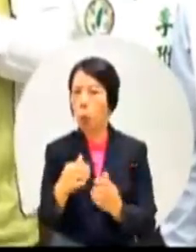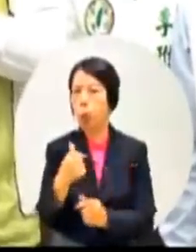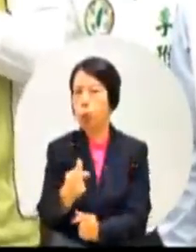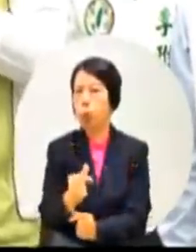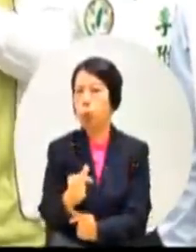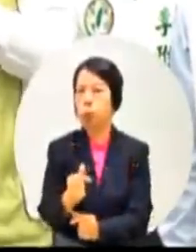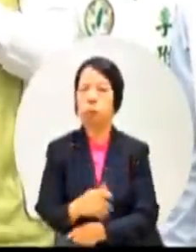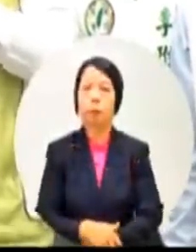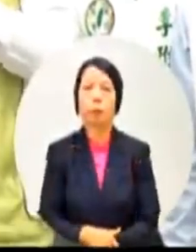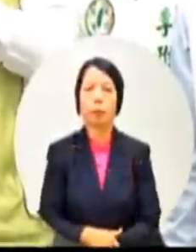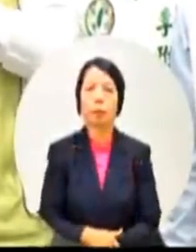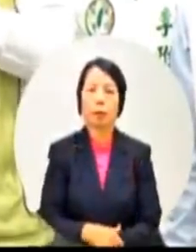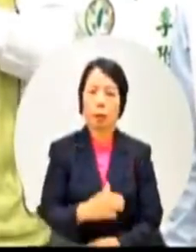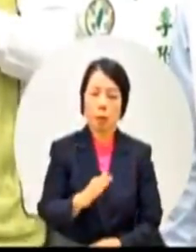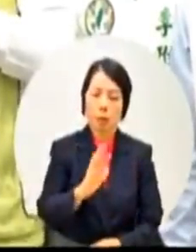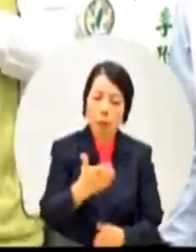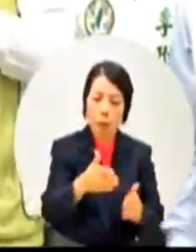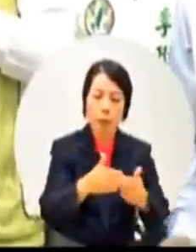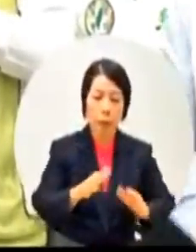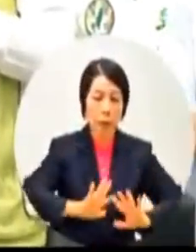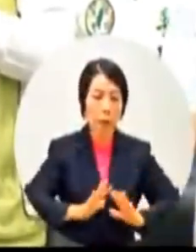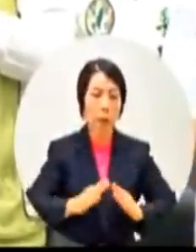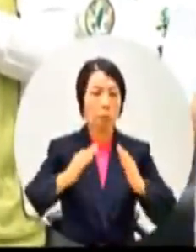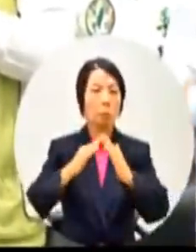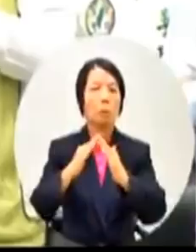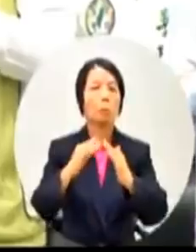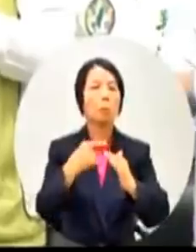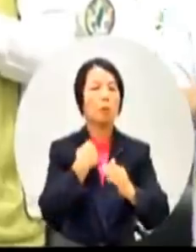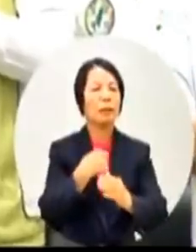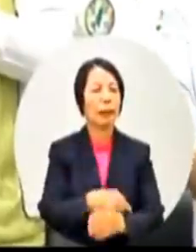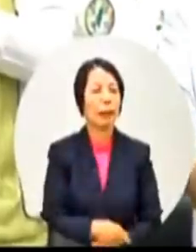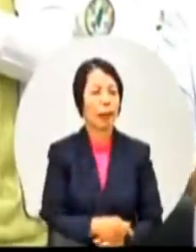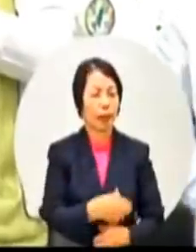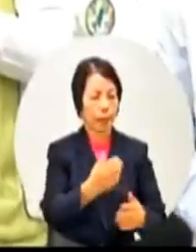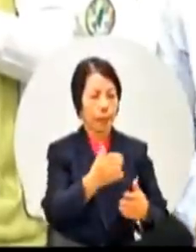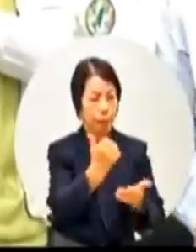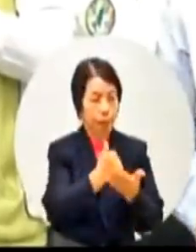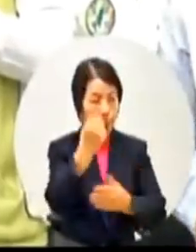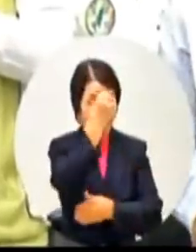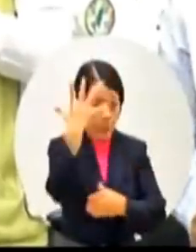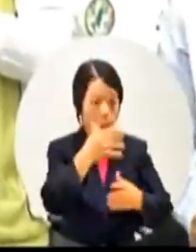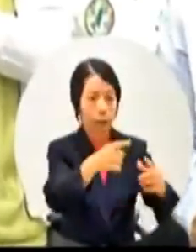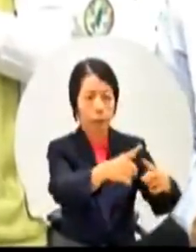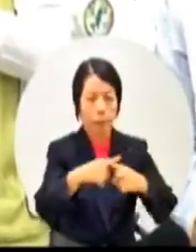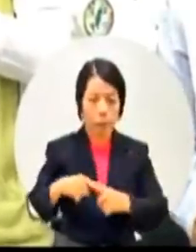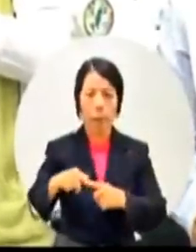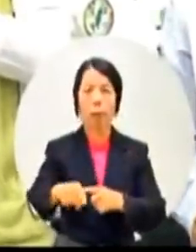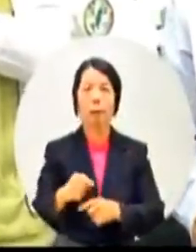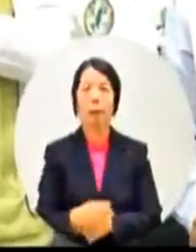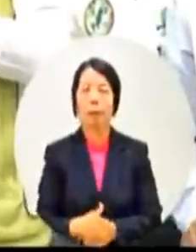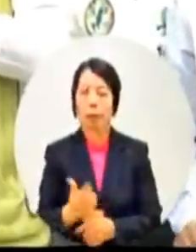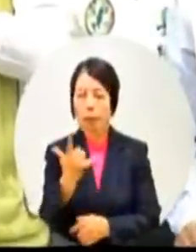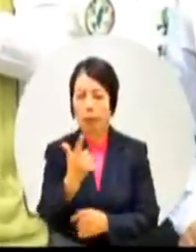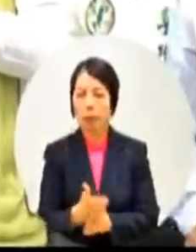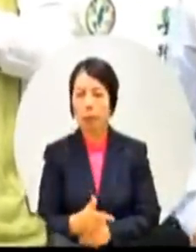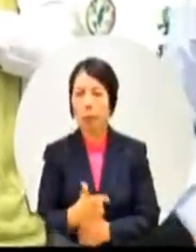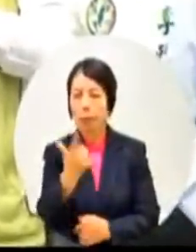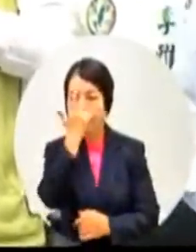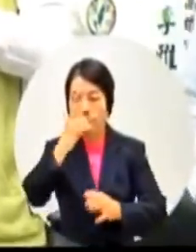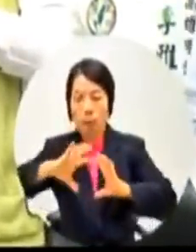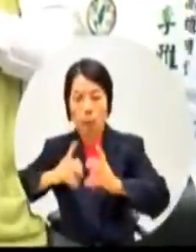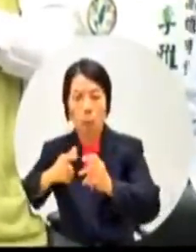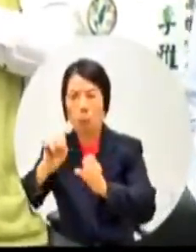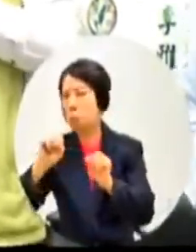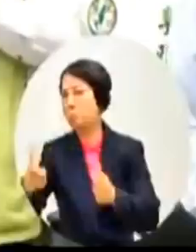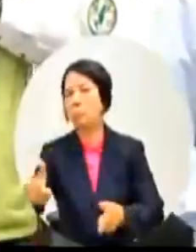子叫人家搬进来住。这跟现在欧美所实行、德国所实行的绝对是截然不同的一个政策，所以我知道你的